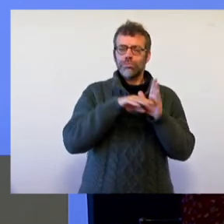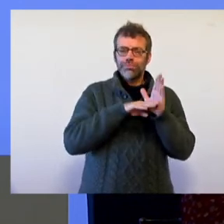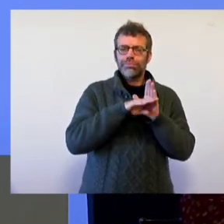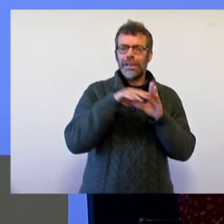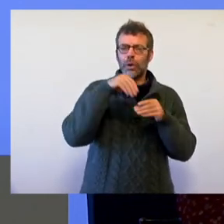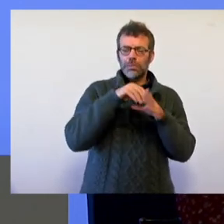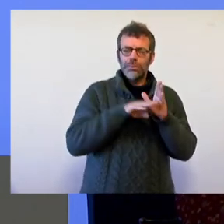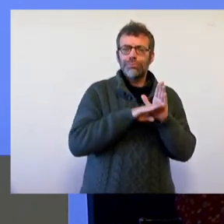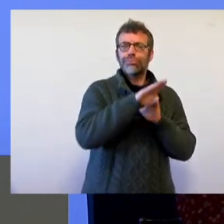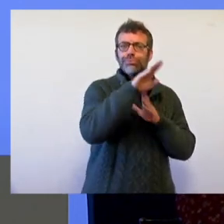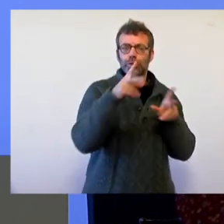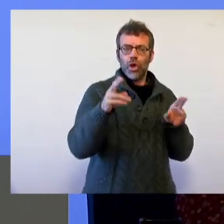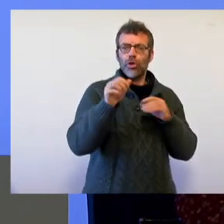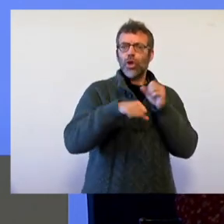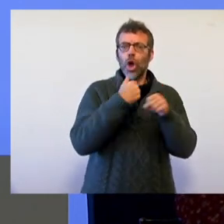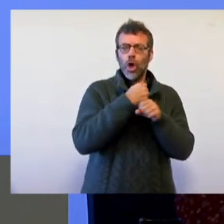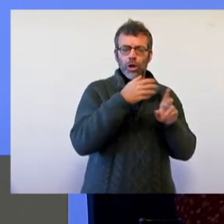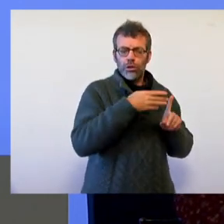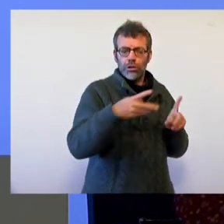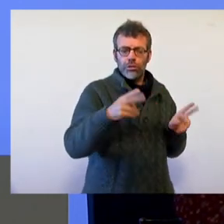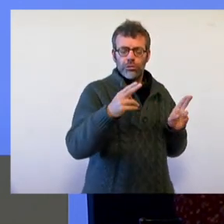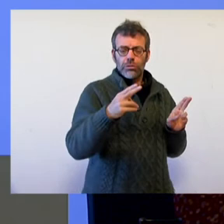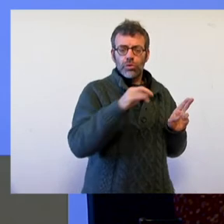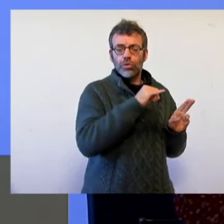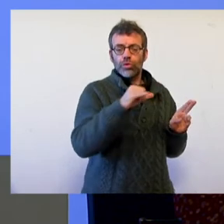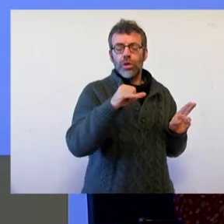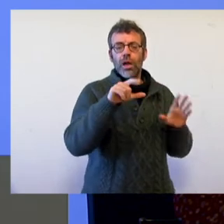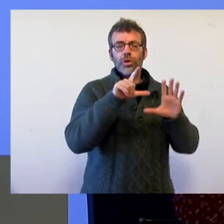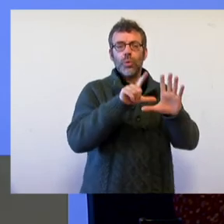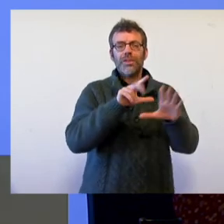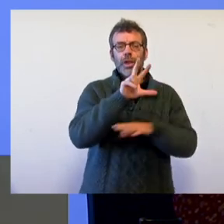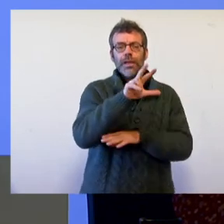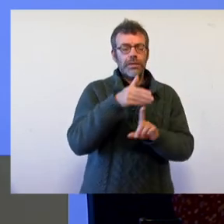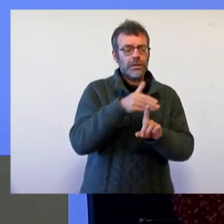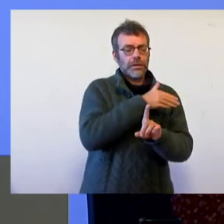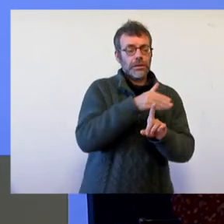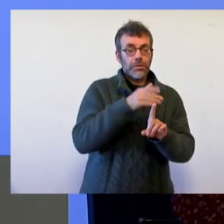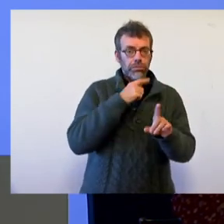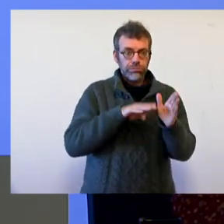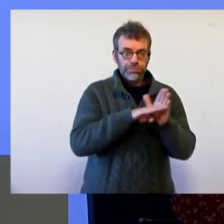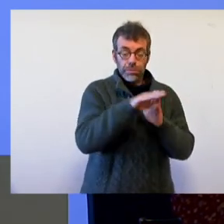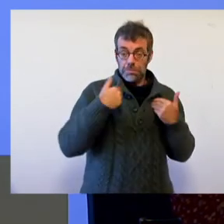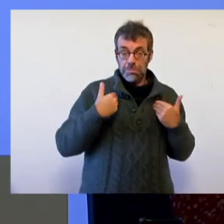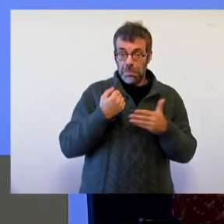celui qui nous façonne depuis 1973.